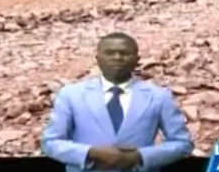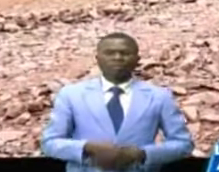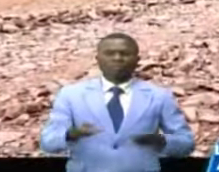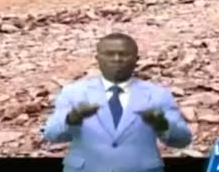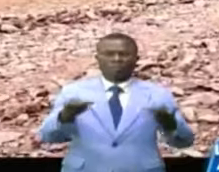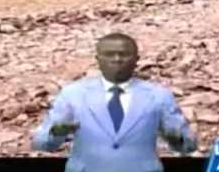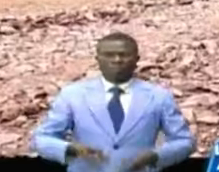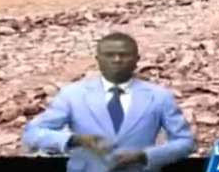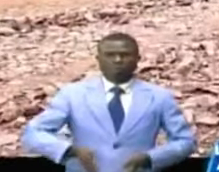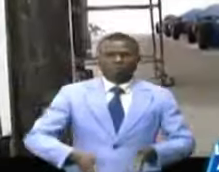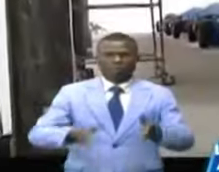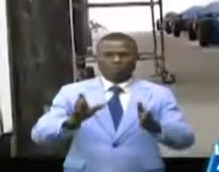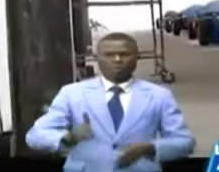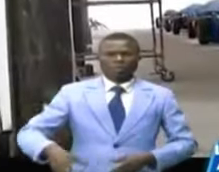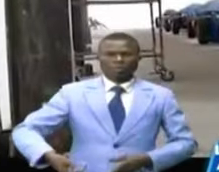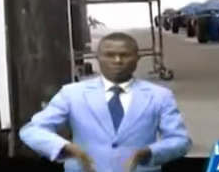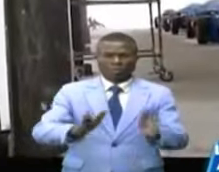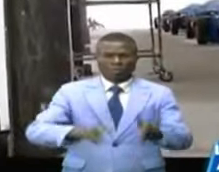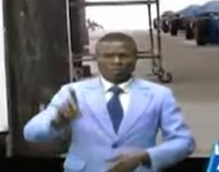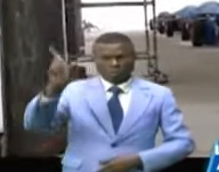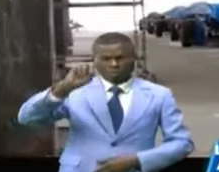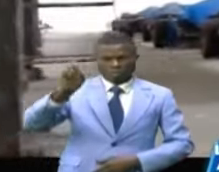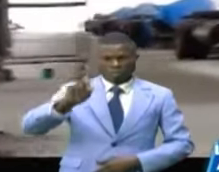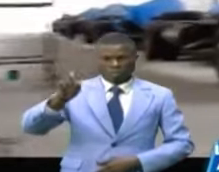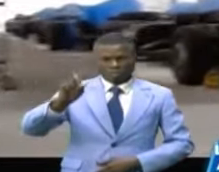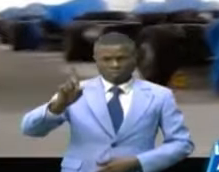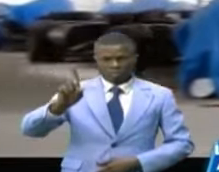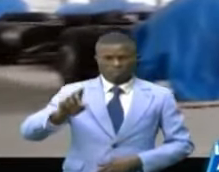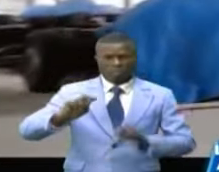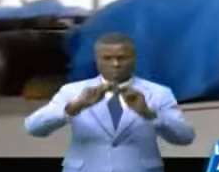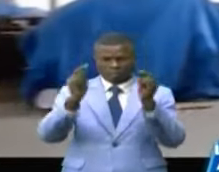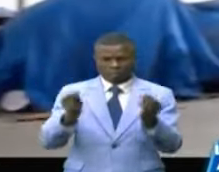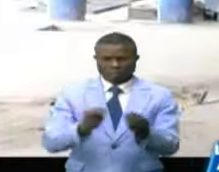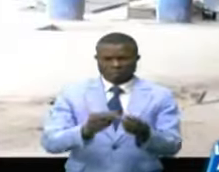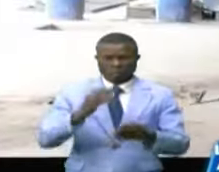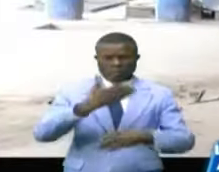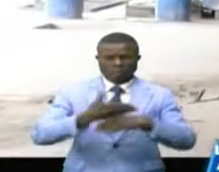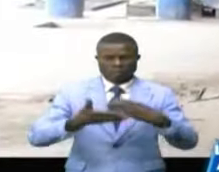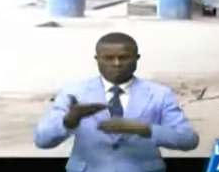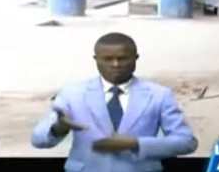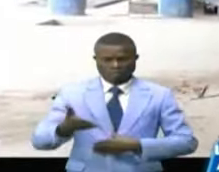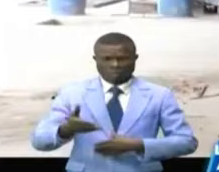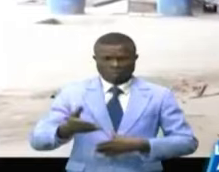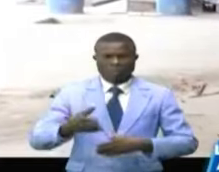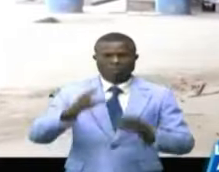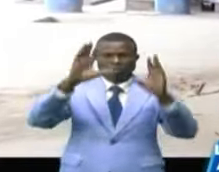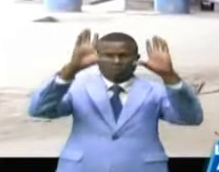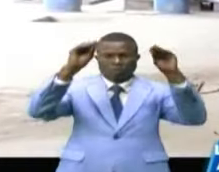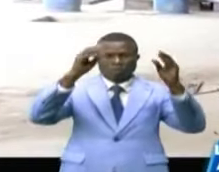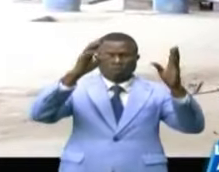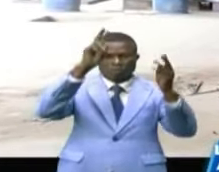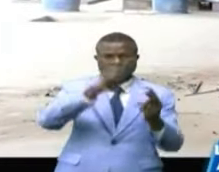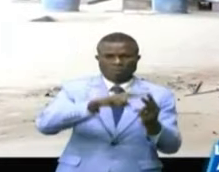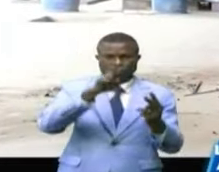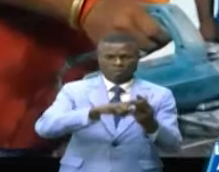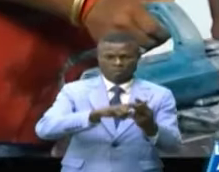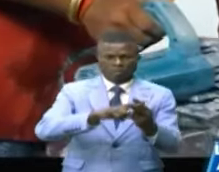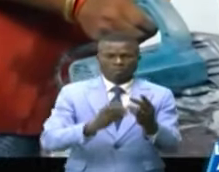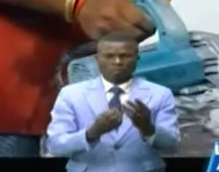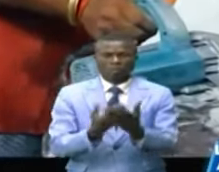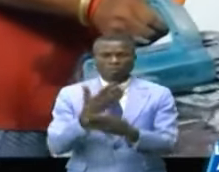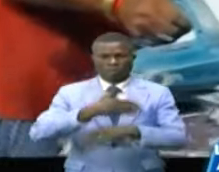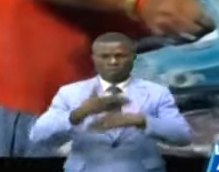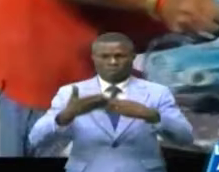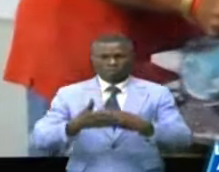la première rue limitée, que le groupe Al Bayrak sera installé. Des entrepôts modernes sont sortis de terre pour